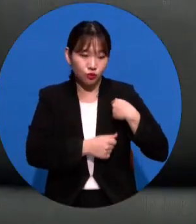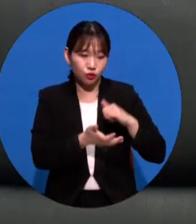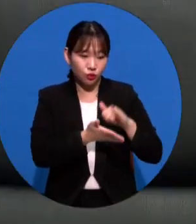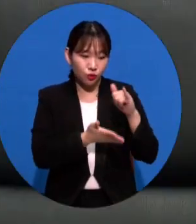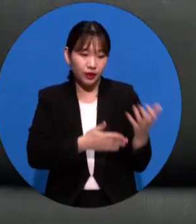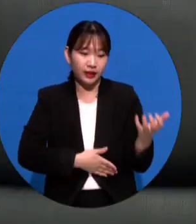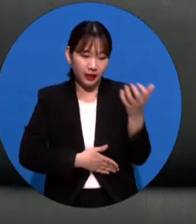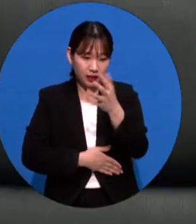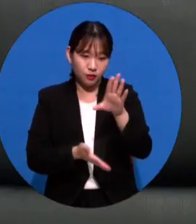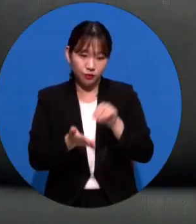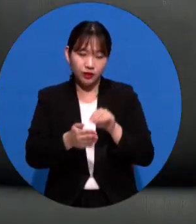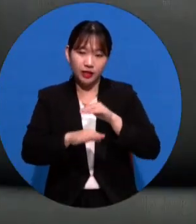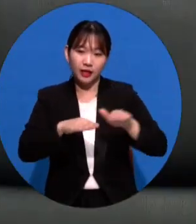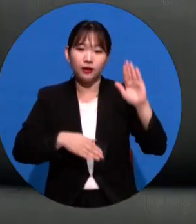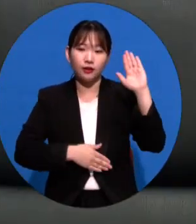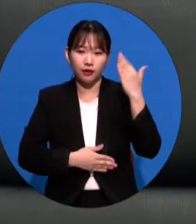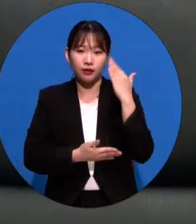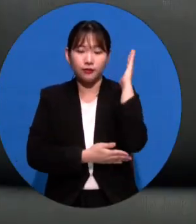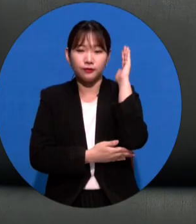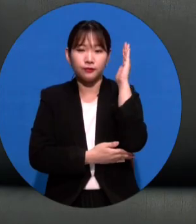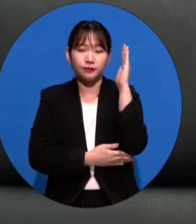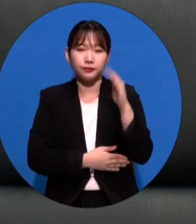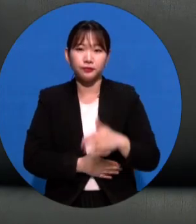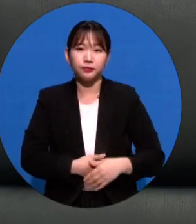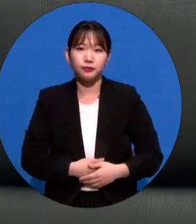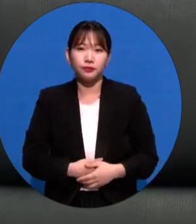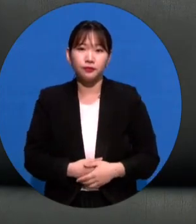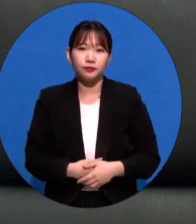문제를 풀어나가야 한다고 말했습니다 MBC 뉴스 김양훈입니다